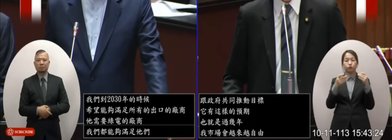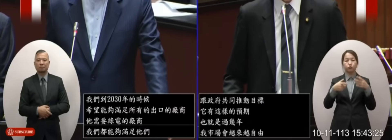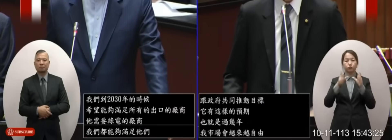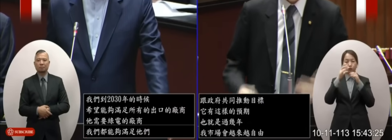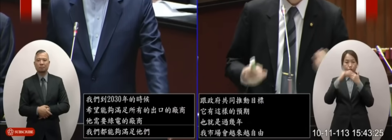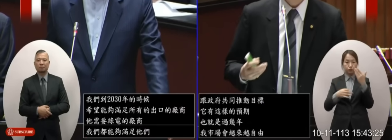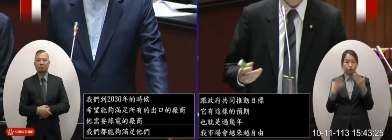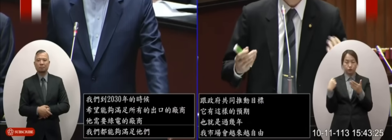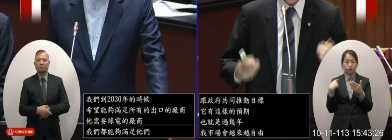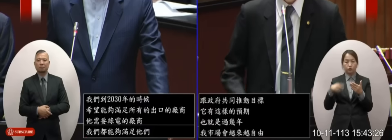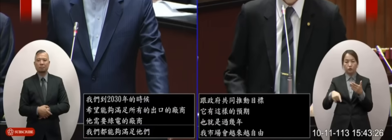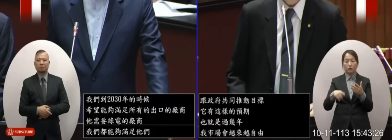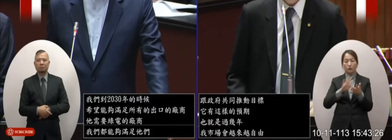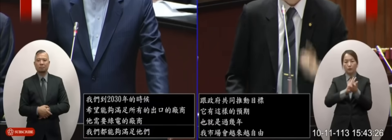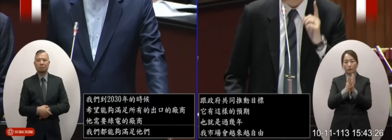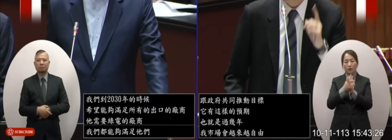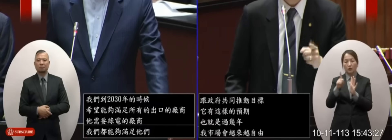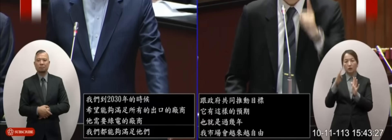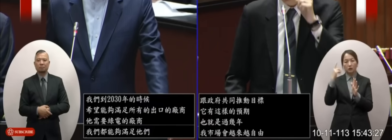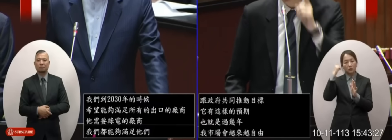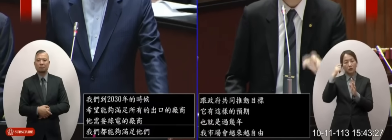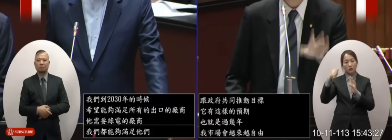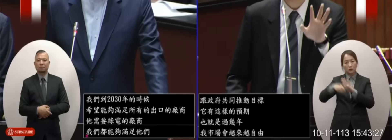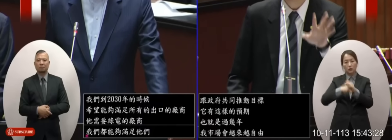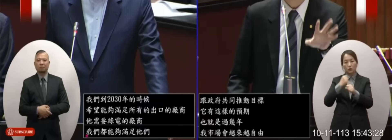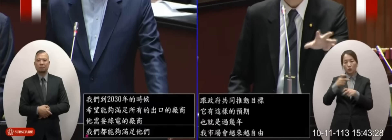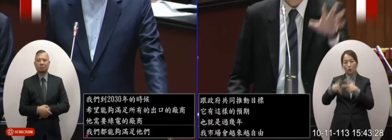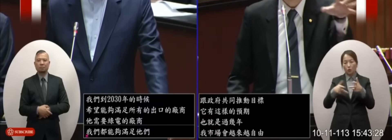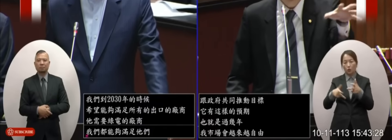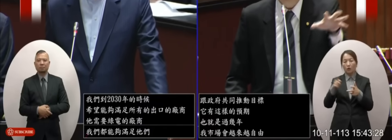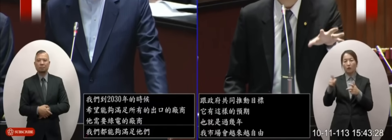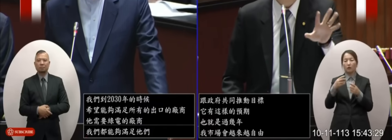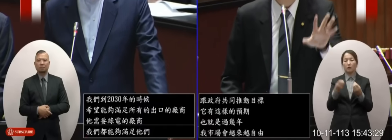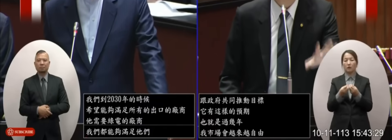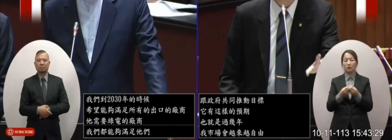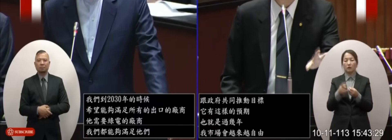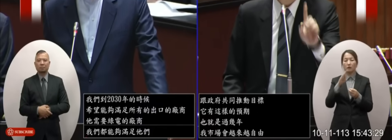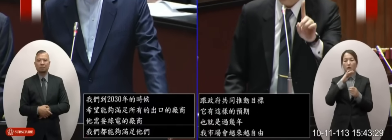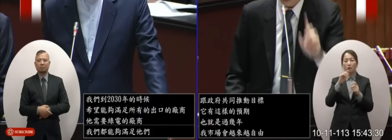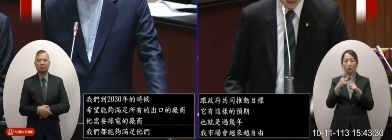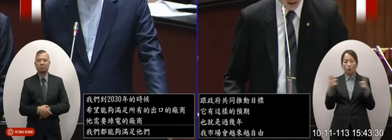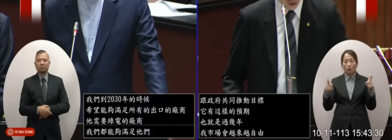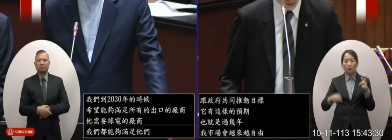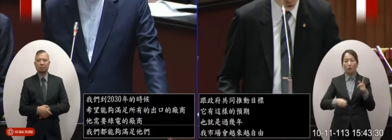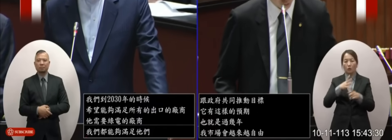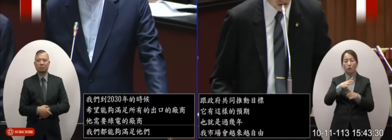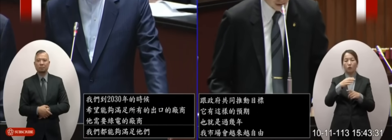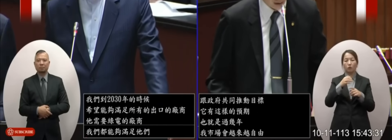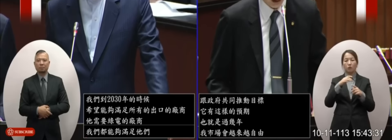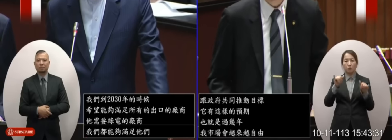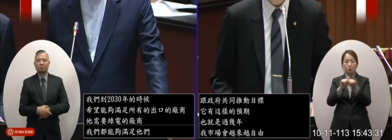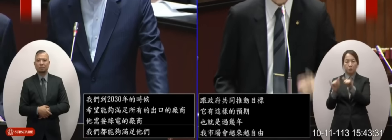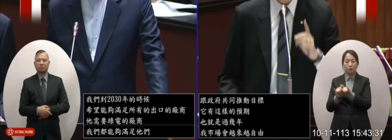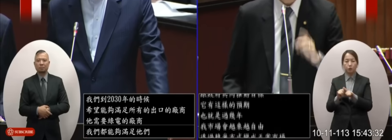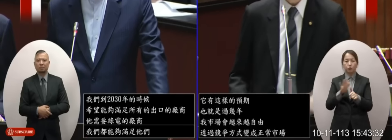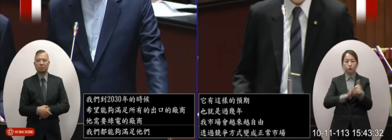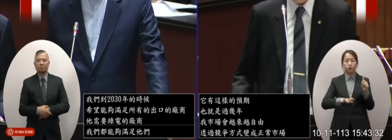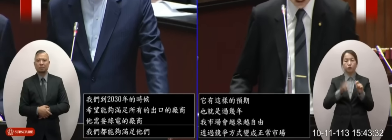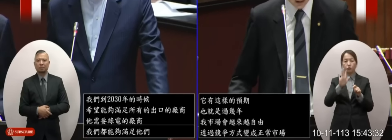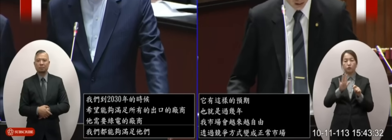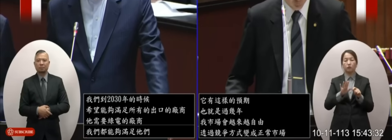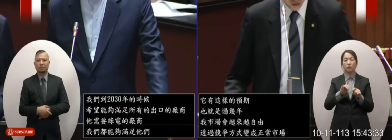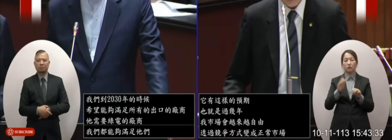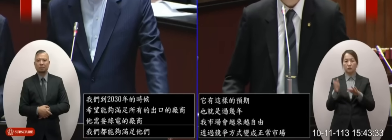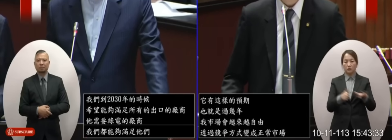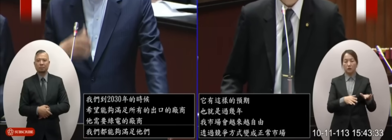制。那请问，对于这些新进的业者来讲，公平吗？这是对于你未来更多的产业投入可能造成的冲击。再来，我就要讲